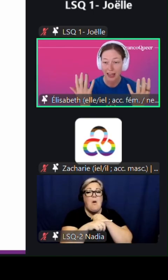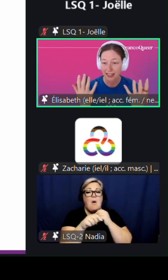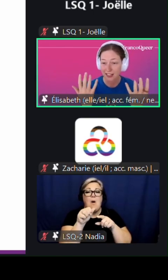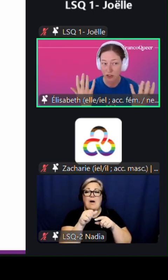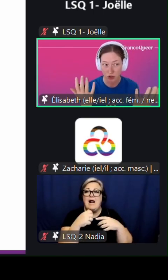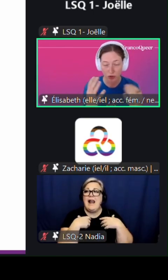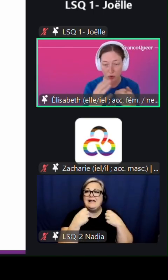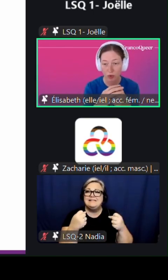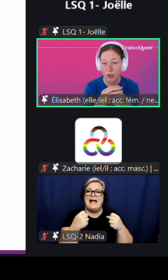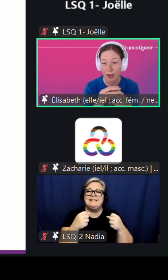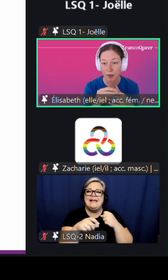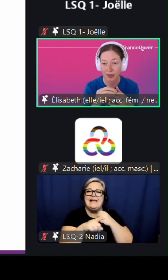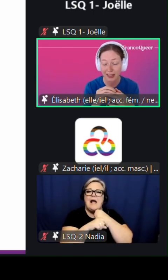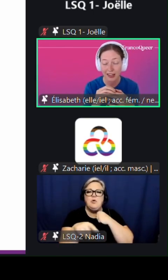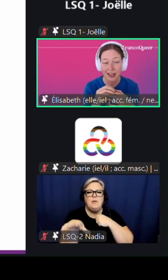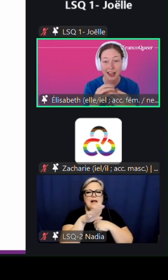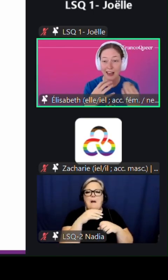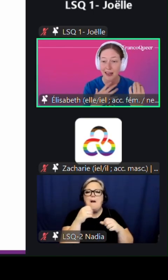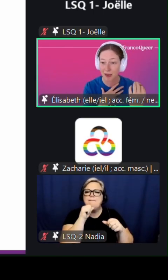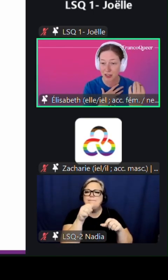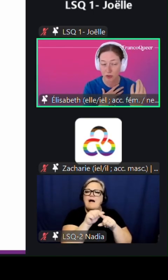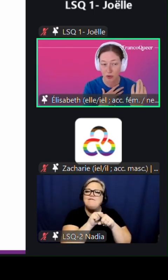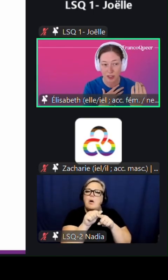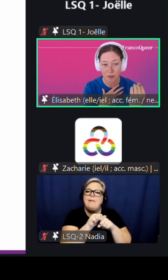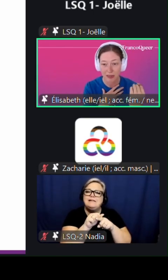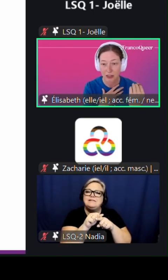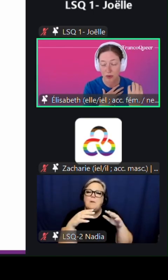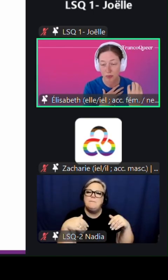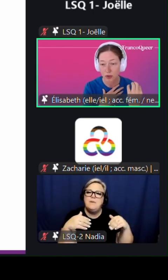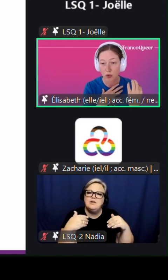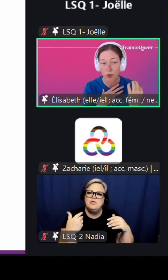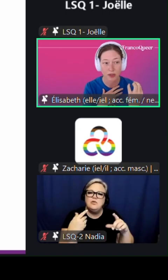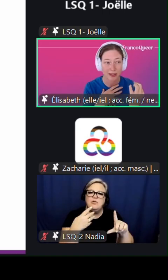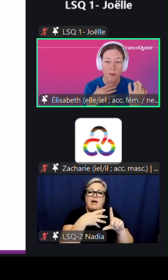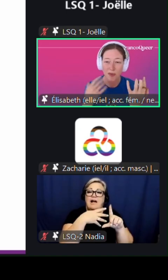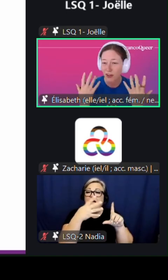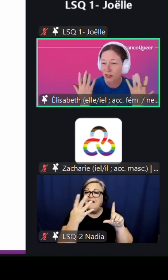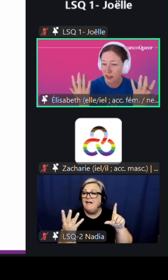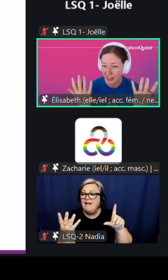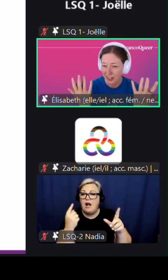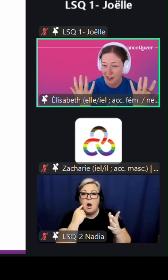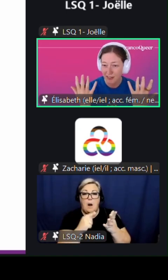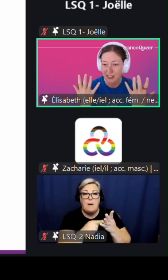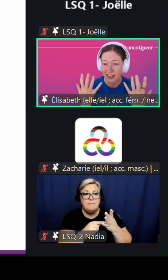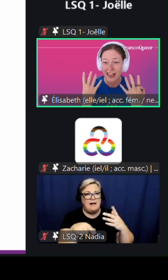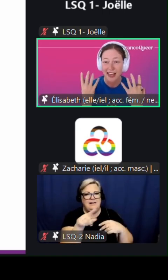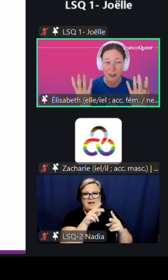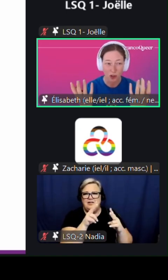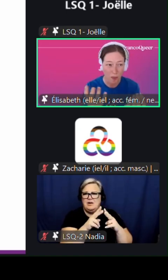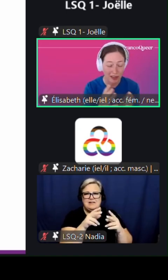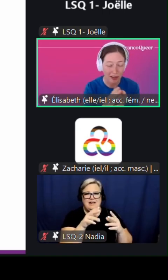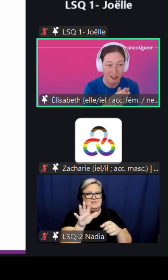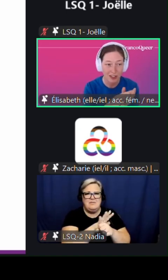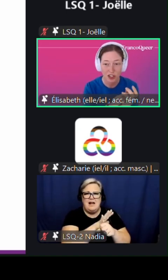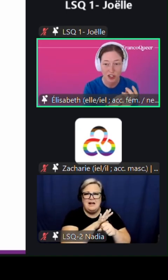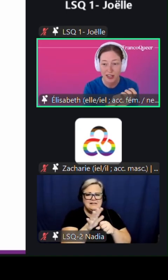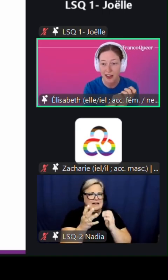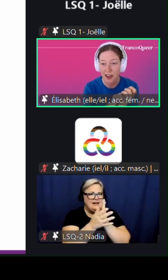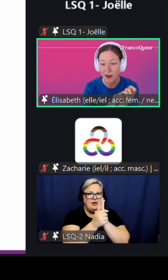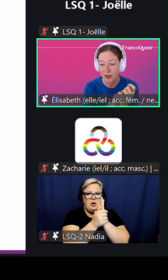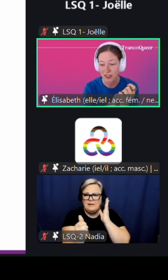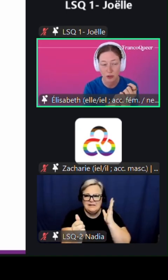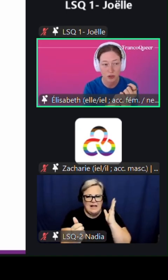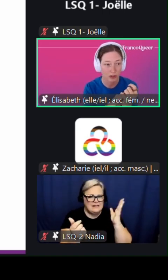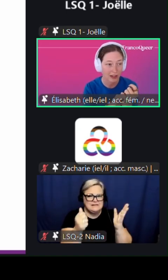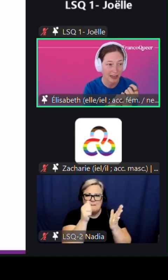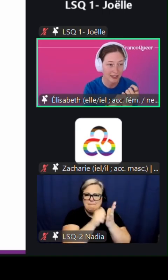formées à ces enjeux. Donc, on nous a rapporté des personnes de SLGBTQIA+, ont constaté un manque de connaissances et de compétences